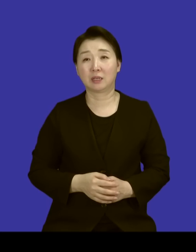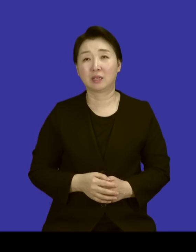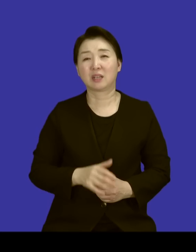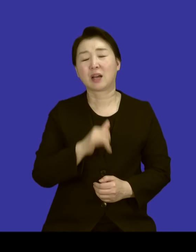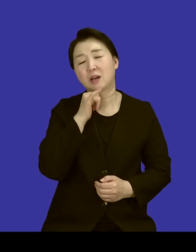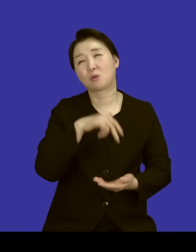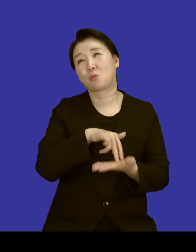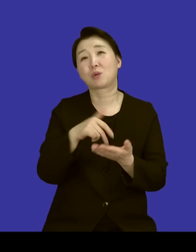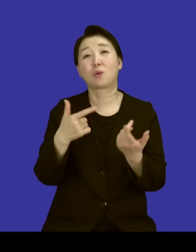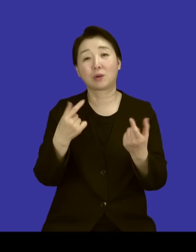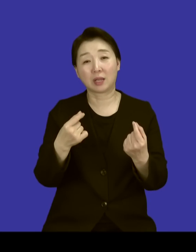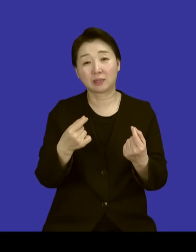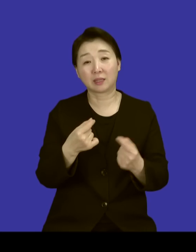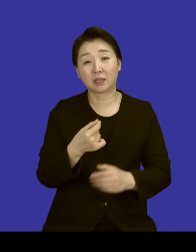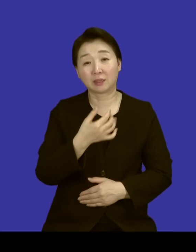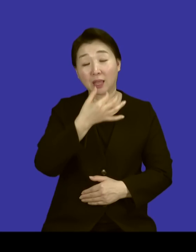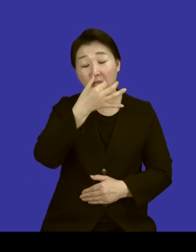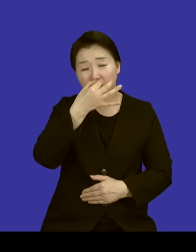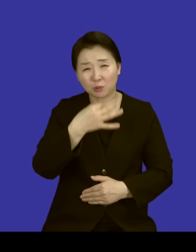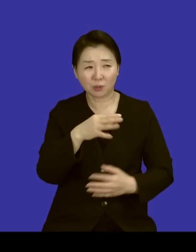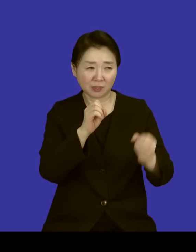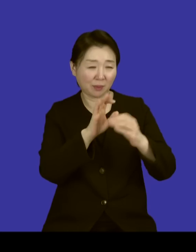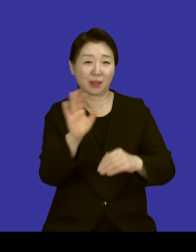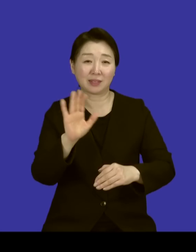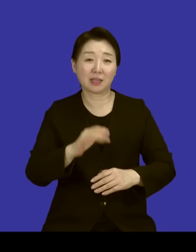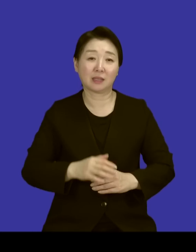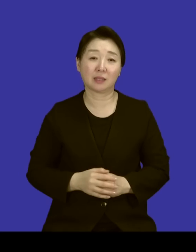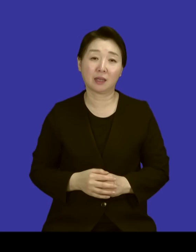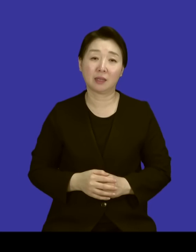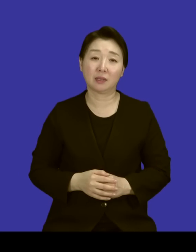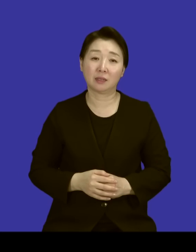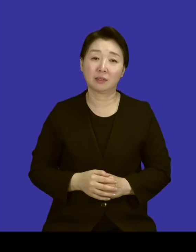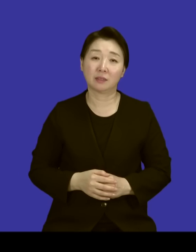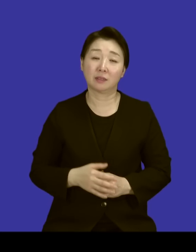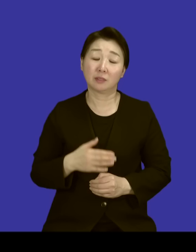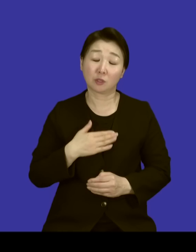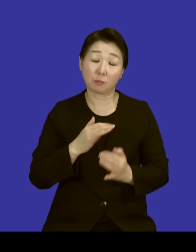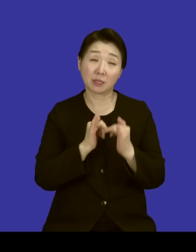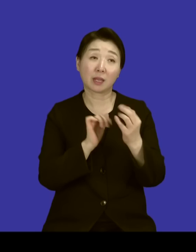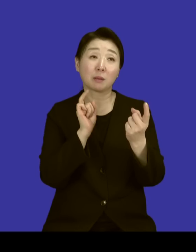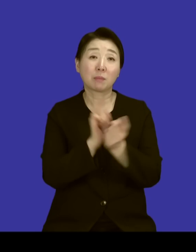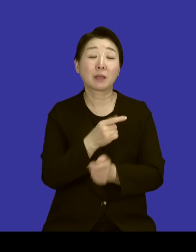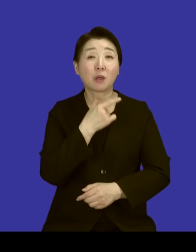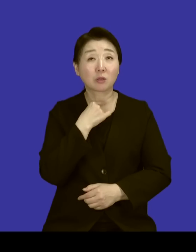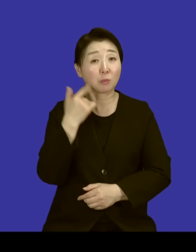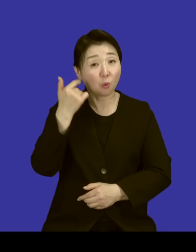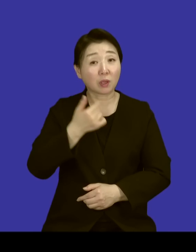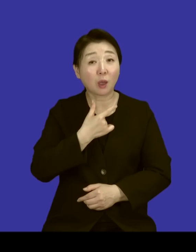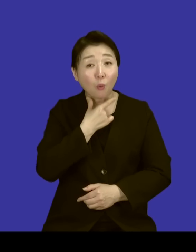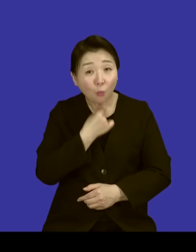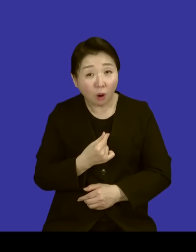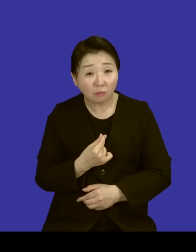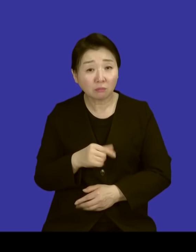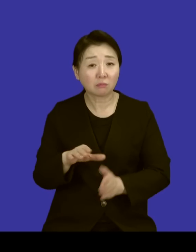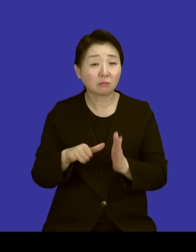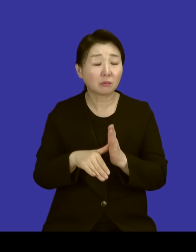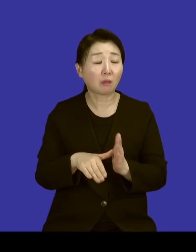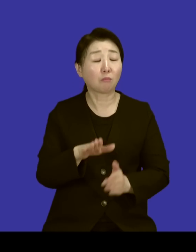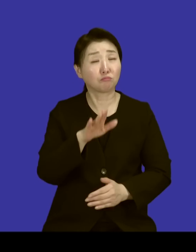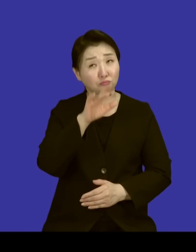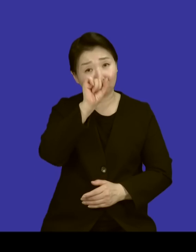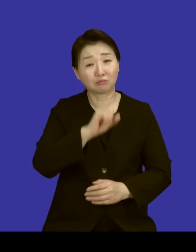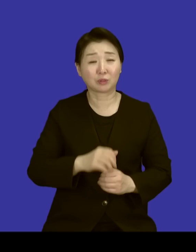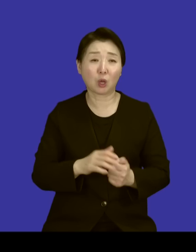봐요. 예. 저는 이제 힘들어서 잘 피하는데 예. 정말 사람을 만나고 싶고 목회를 하고 싶으시면 예. 얼마나 좋아요.